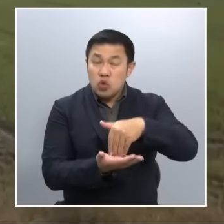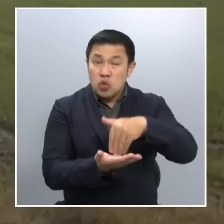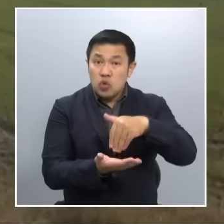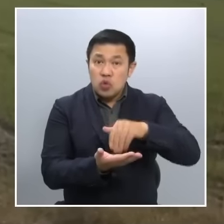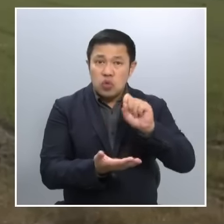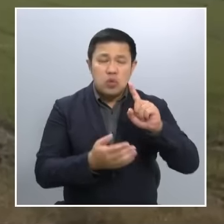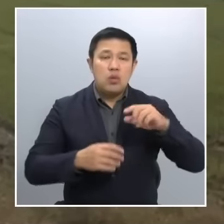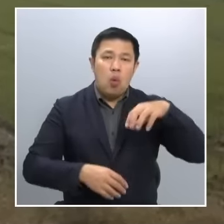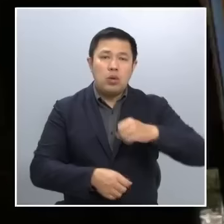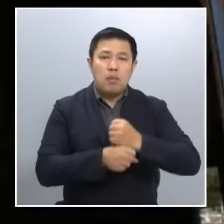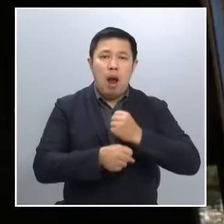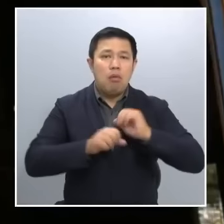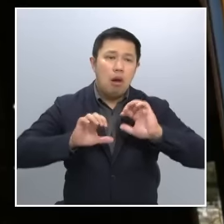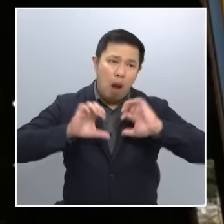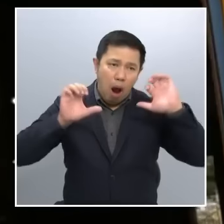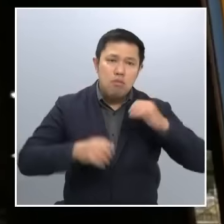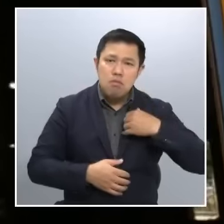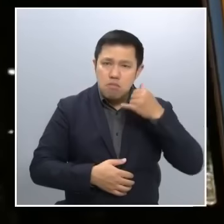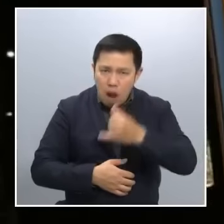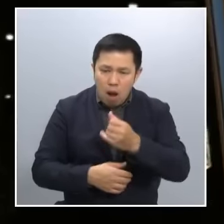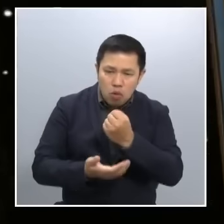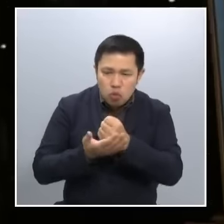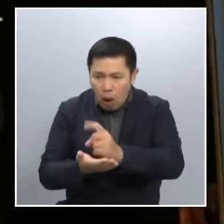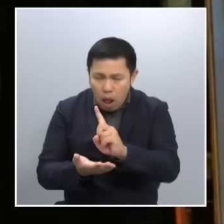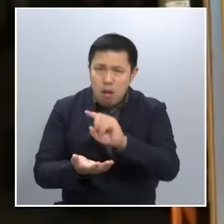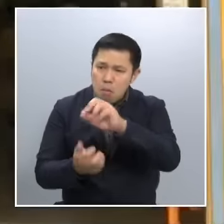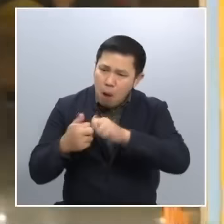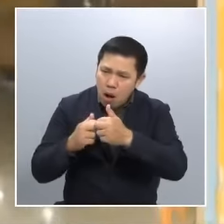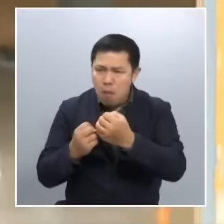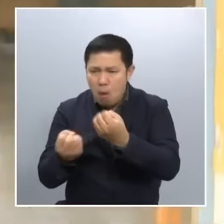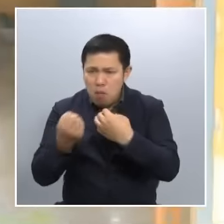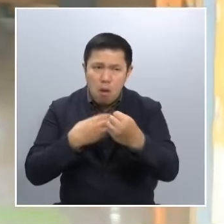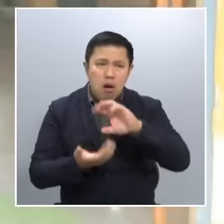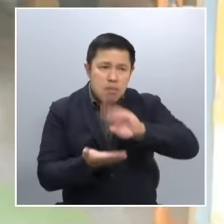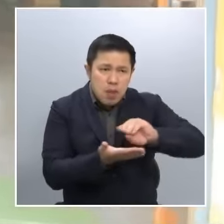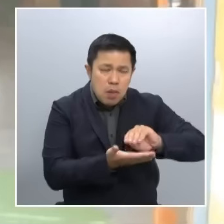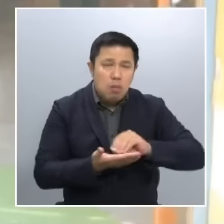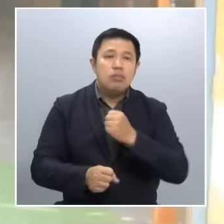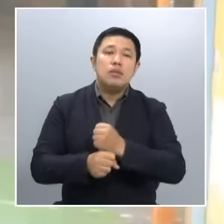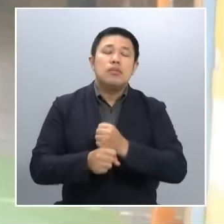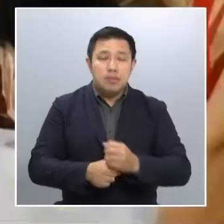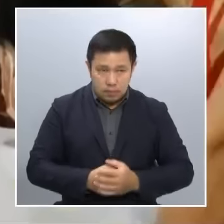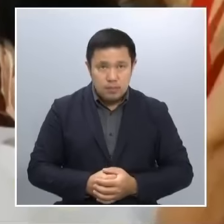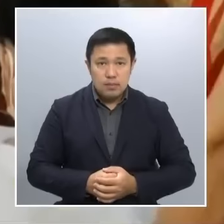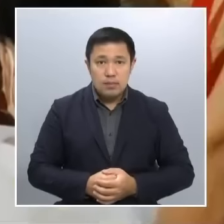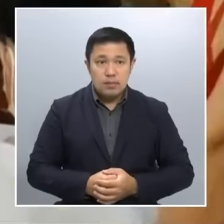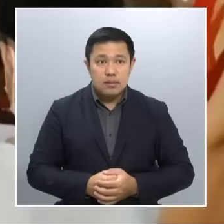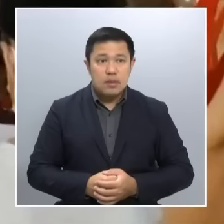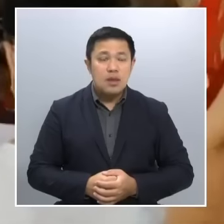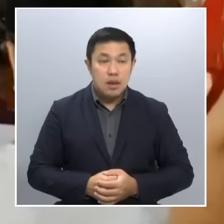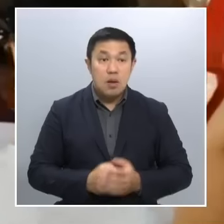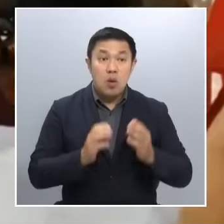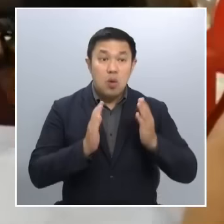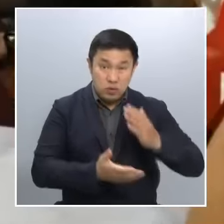ากหลายหน่วยงานมาตั้งโต๊ะเพื่อรับเรื่องราวร้องทุกข์นี่คือเช้าที่ผ่านมาขณะที่เจ้าหน้าที่พิสูจน์หลักฐ